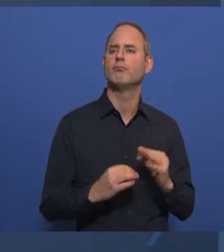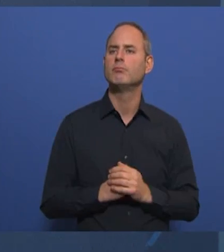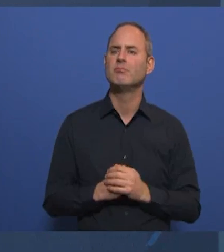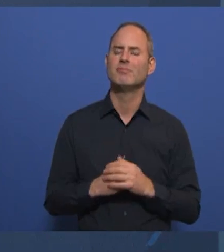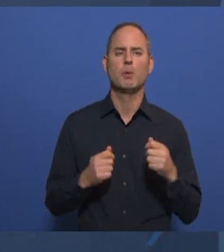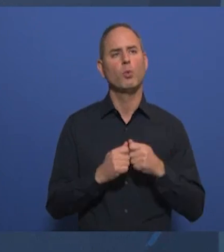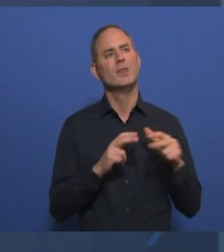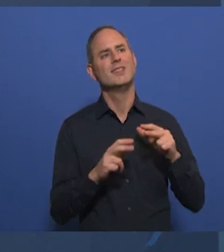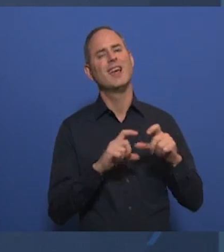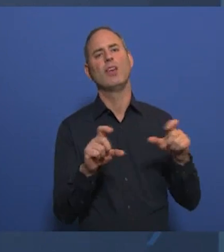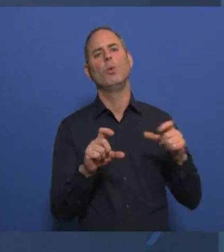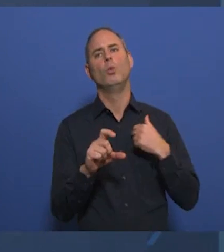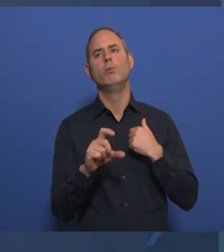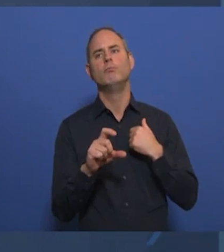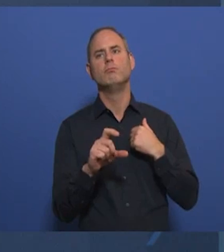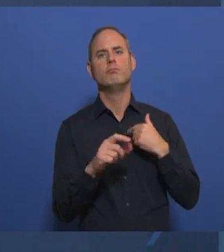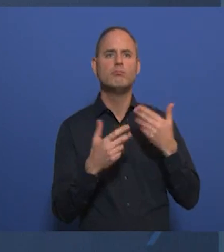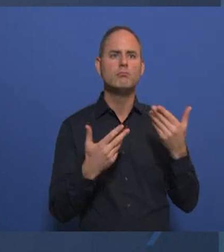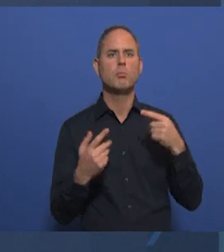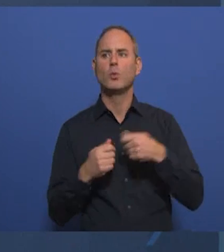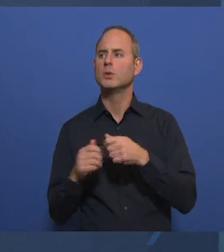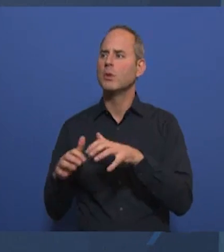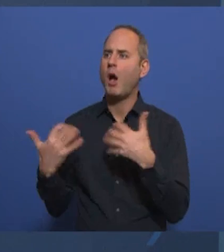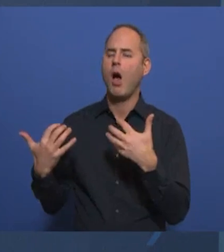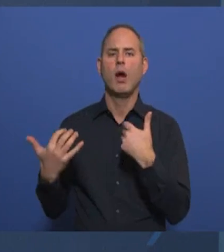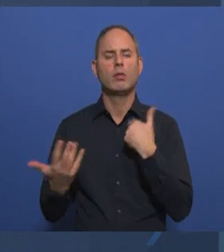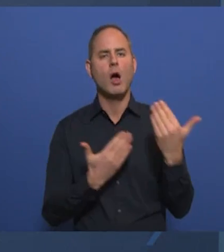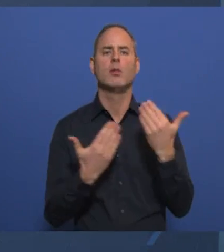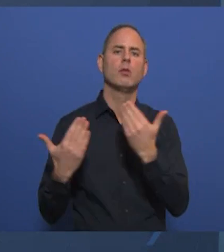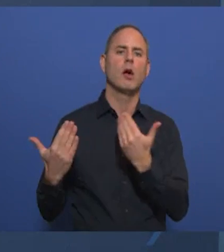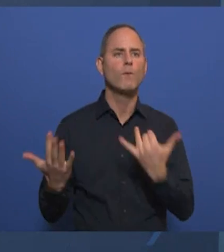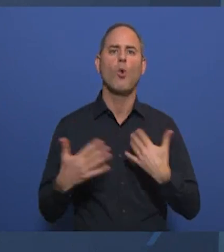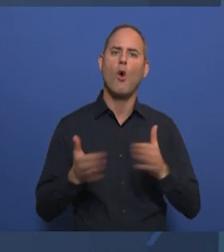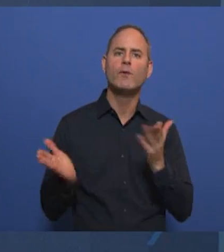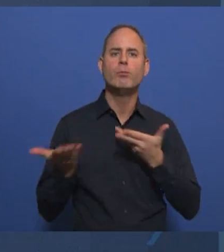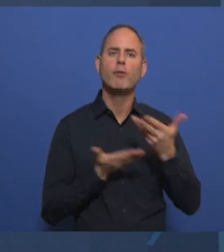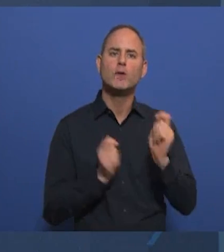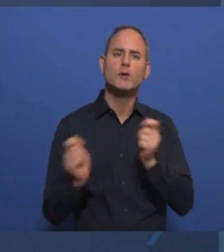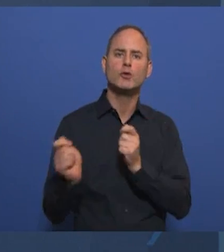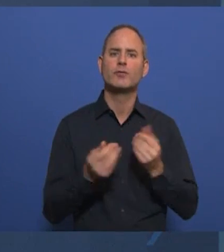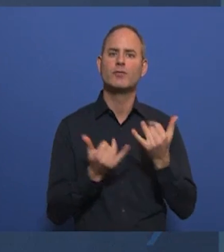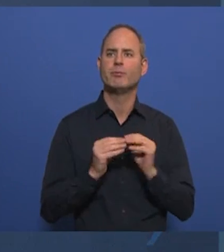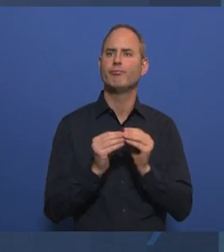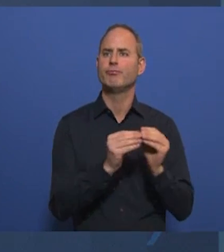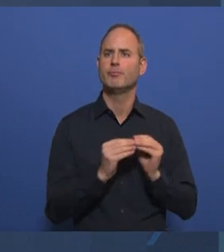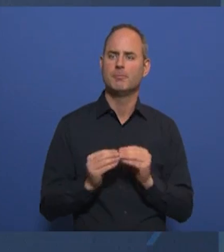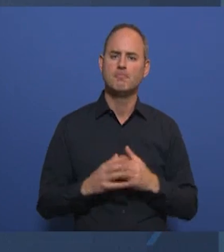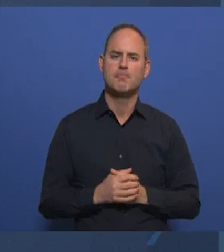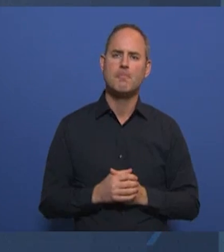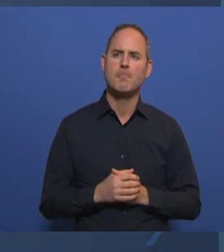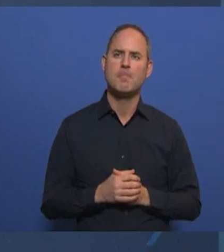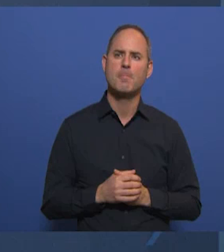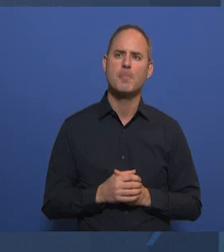Bundesregierung, den Fraktionen im Bundestag und den Ländern stattfinden können. Wir sind zu einer konstruktiven Zusammenarbeit